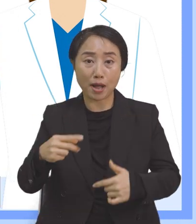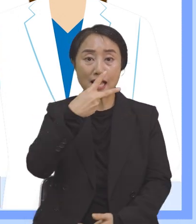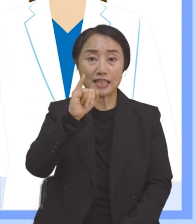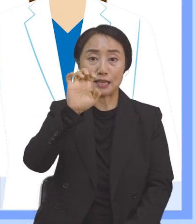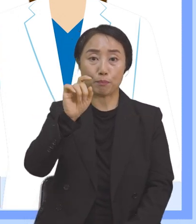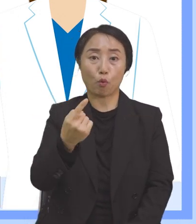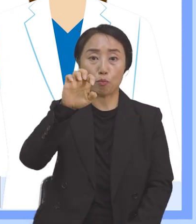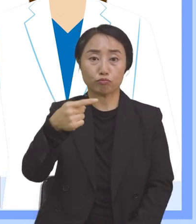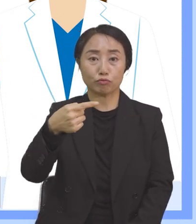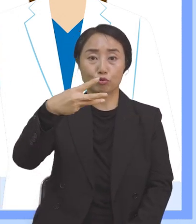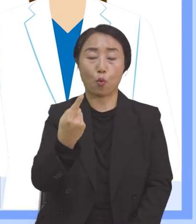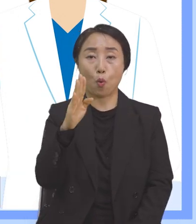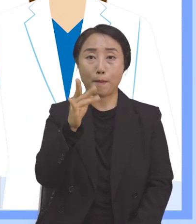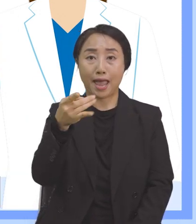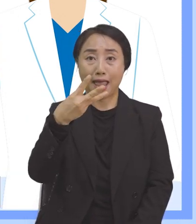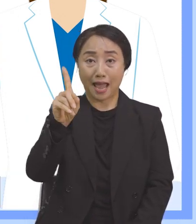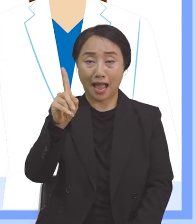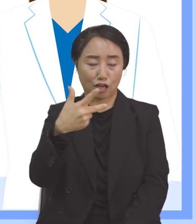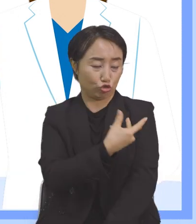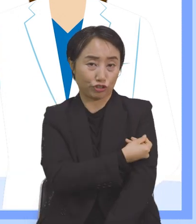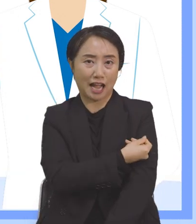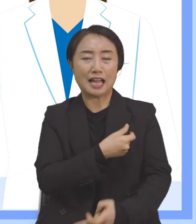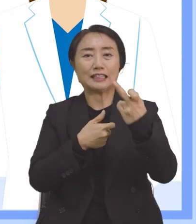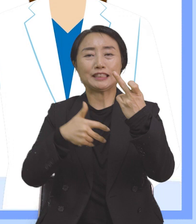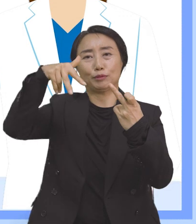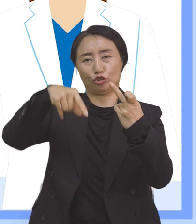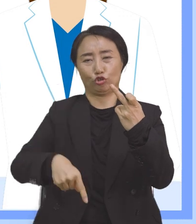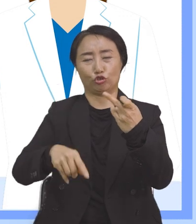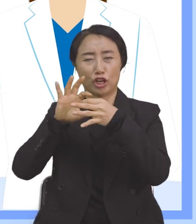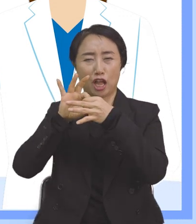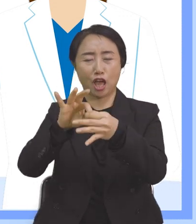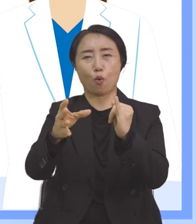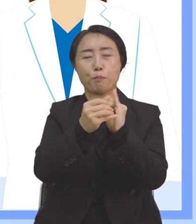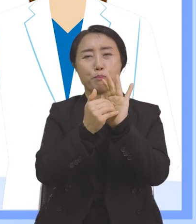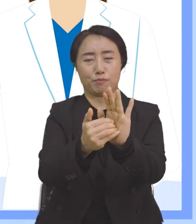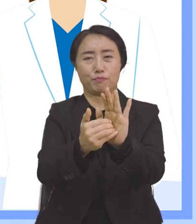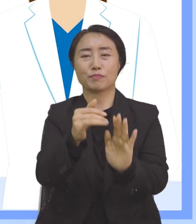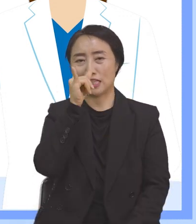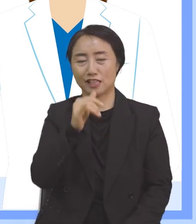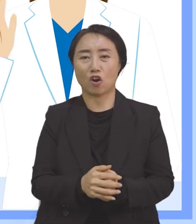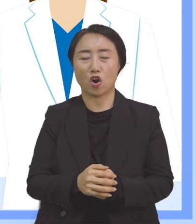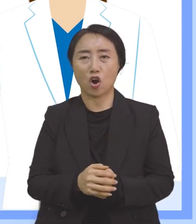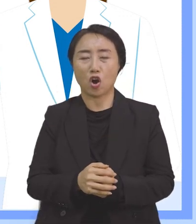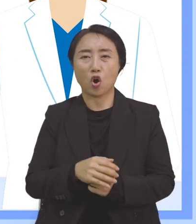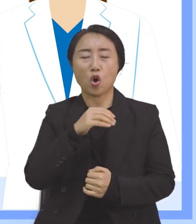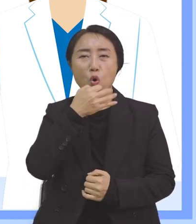3개월마다 디포프로베라라는 근육주사를 맞는 방법으로 12주간 피임이 유지됩니다. 피임